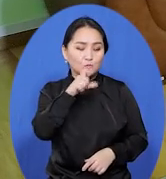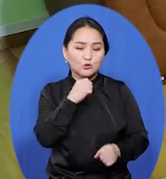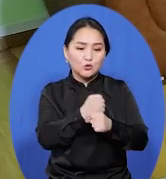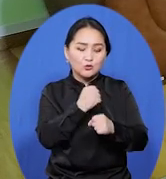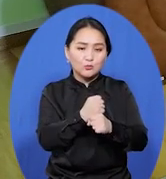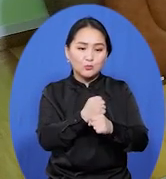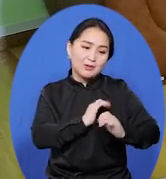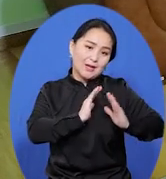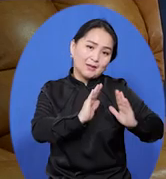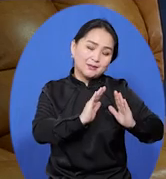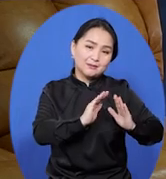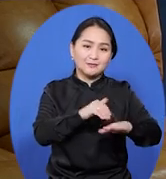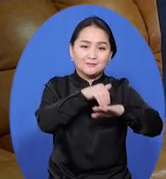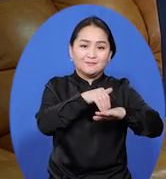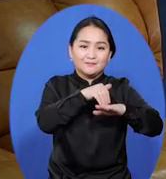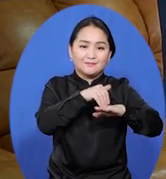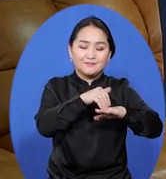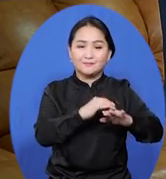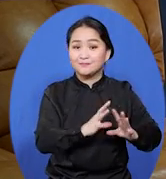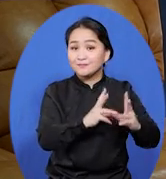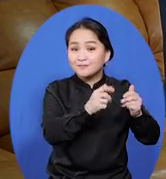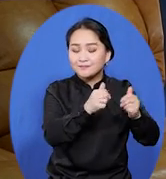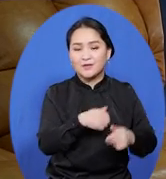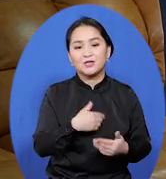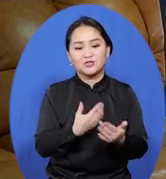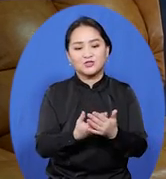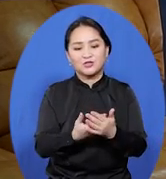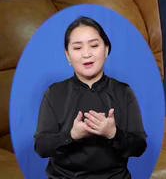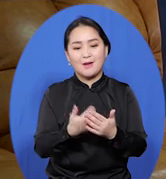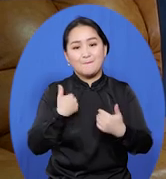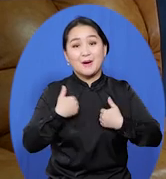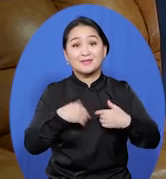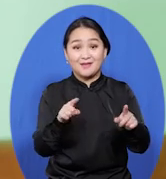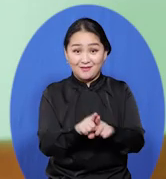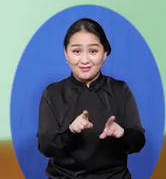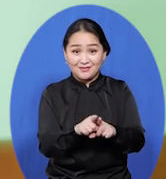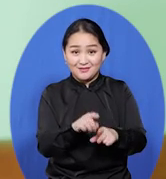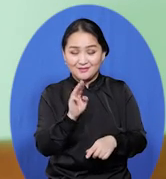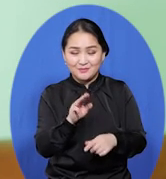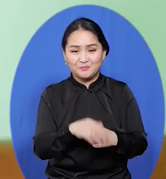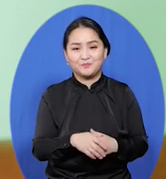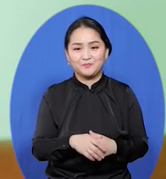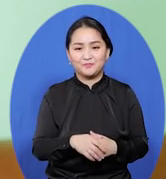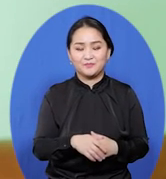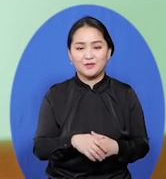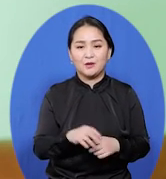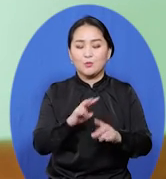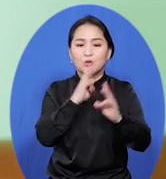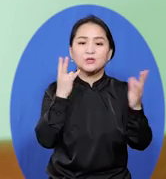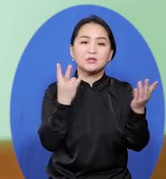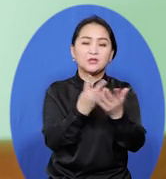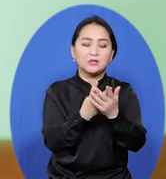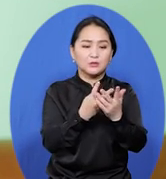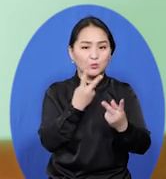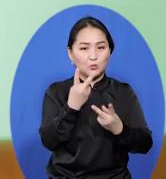хандлагыг төлөвшүүлэх тал дээр та нар одоо нэг ясандаа соёнгийгээр л багшийн үүргийг бас гүйцэтгэх юм шүү дээ. За, ер нь хөдөлмөрийн бас нийтлэг үйлчлэгээний арга